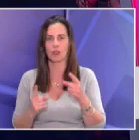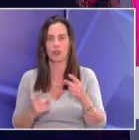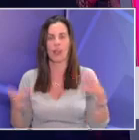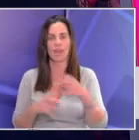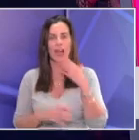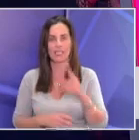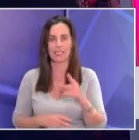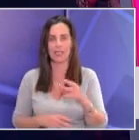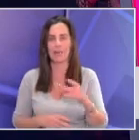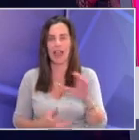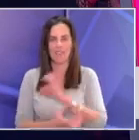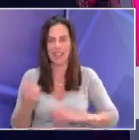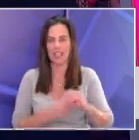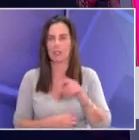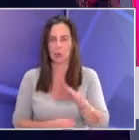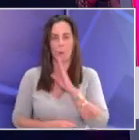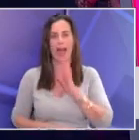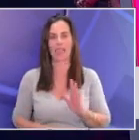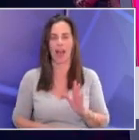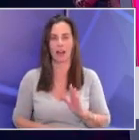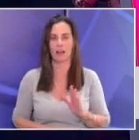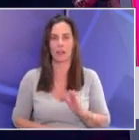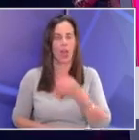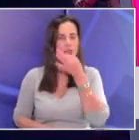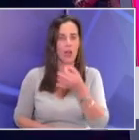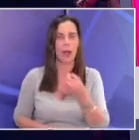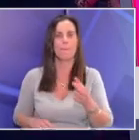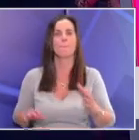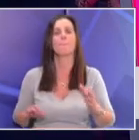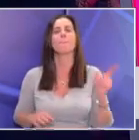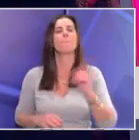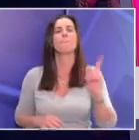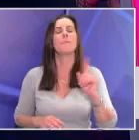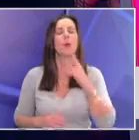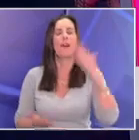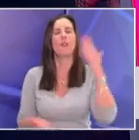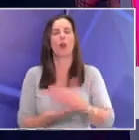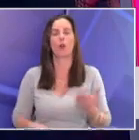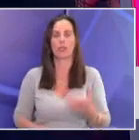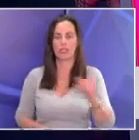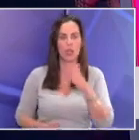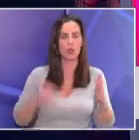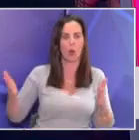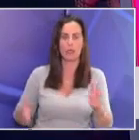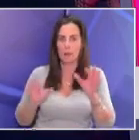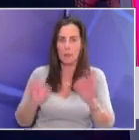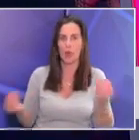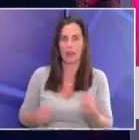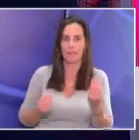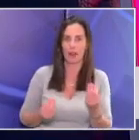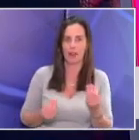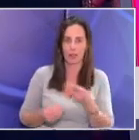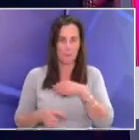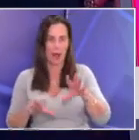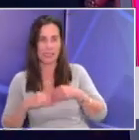החברה הישראלית לוונדליזם, זו בעיה. לא, השאלה אבל... היא, מה, מי מסמן את הגבולות? אבל זה לא שמאל וימין, זה בדיוק העניין. איתך, אני